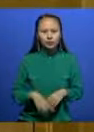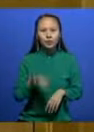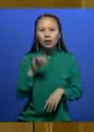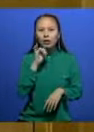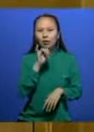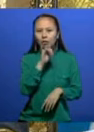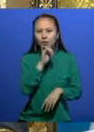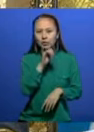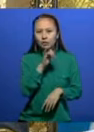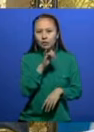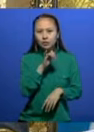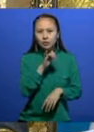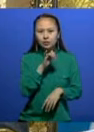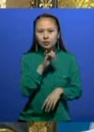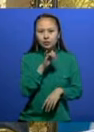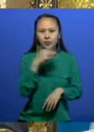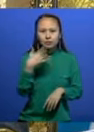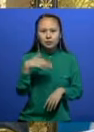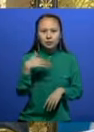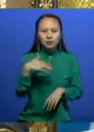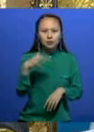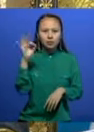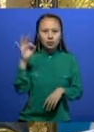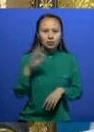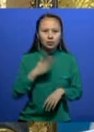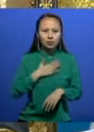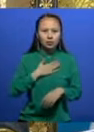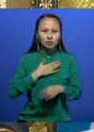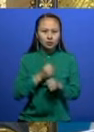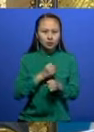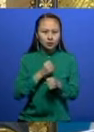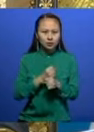қалбаса 55% өзіміз шығарамыз.